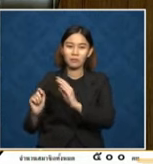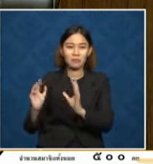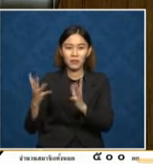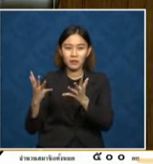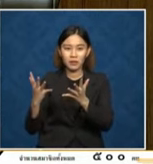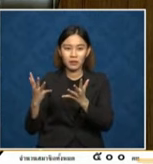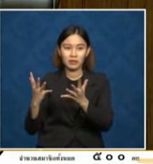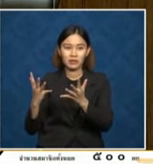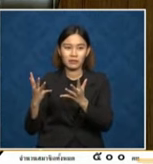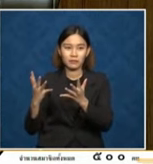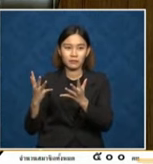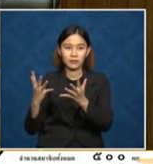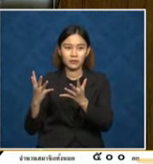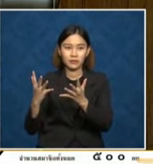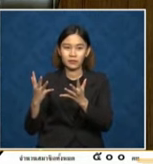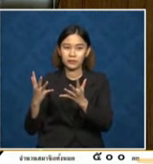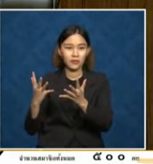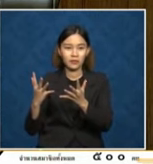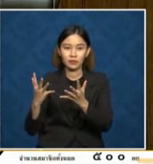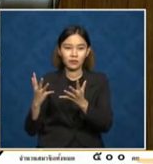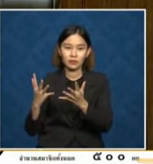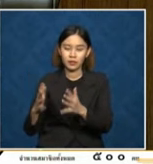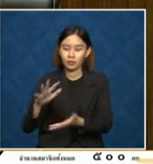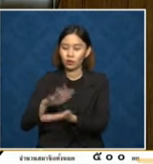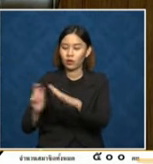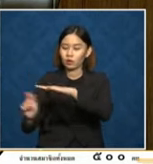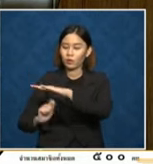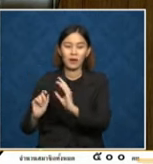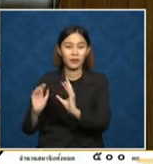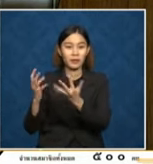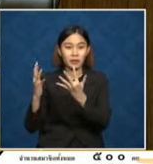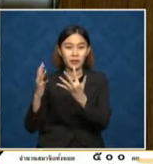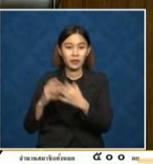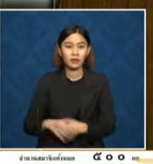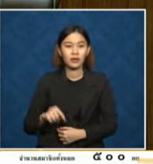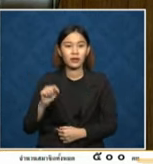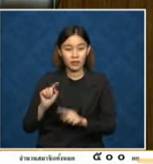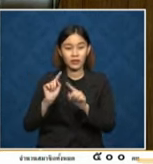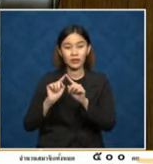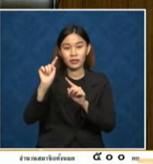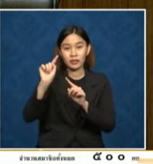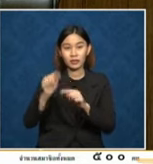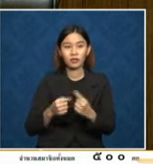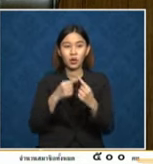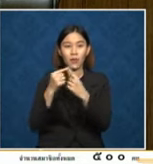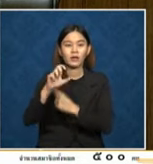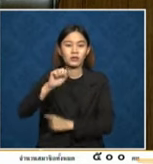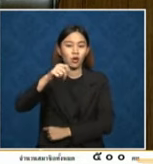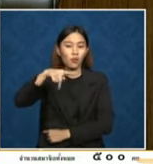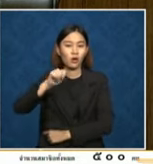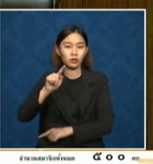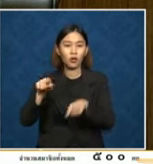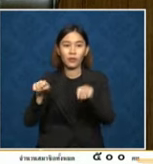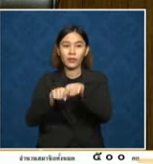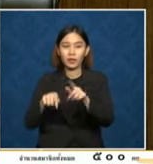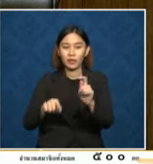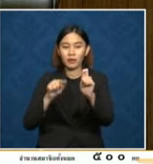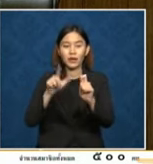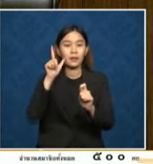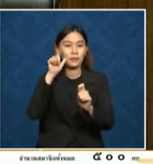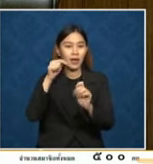จำอำเภอชุมตะบงไม่มีท่านประธานครับนี่เรื่องที่หนึ่งสพท.อีกเหมือนกันอำเภอแ